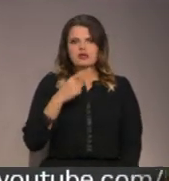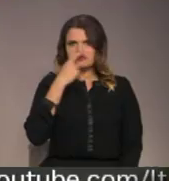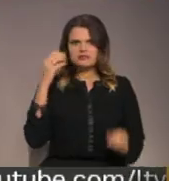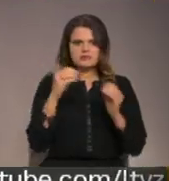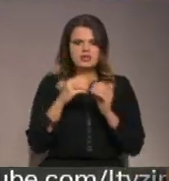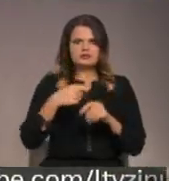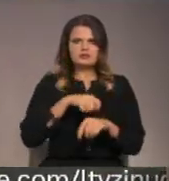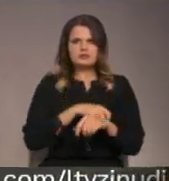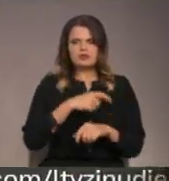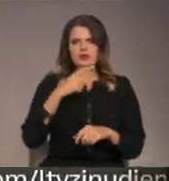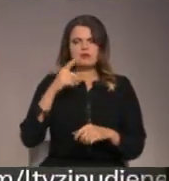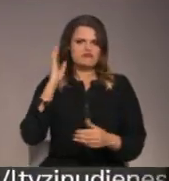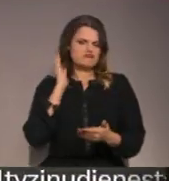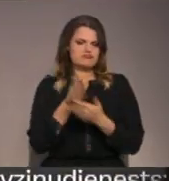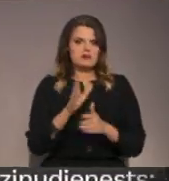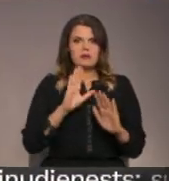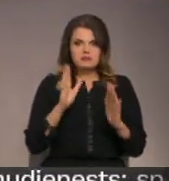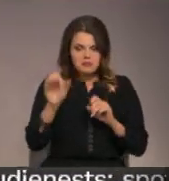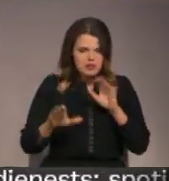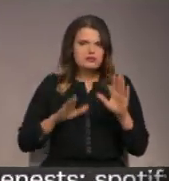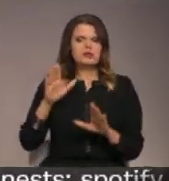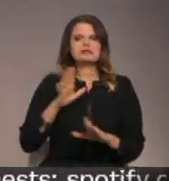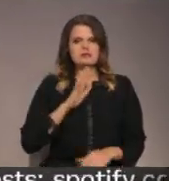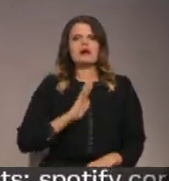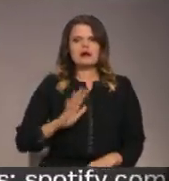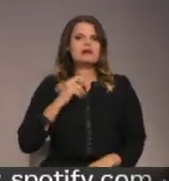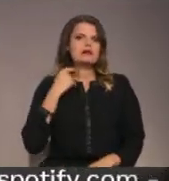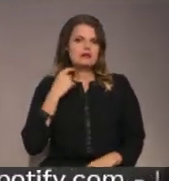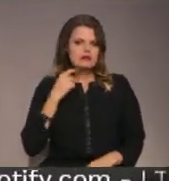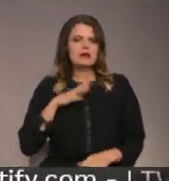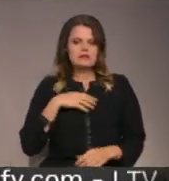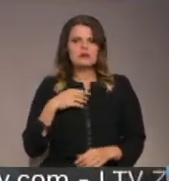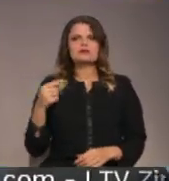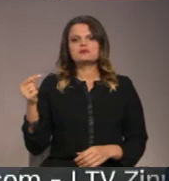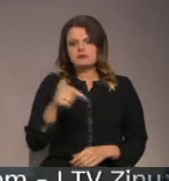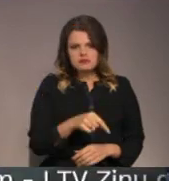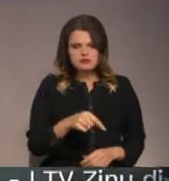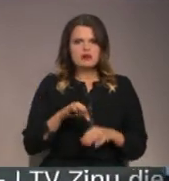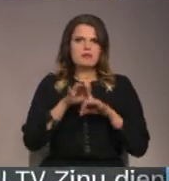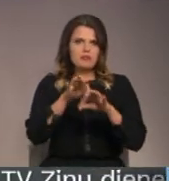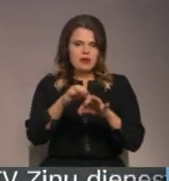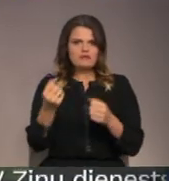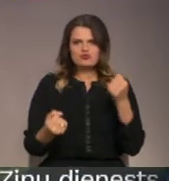uz Zasnicas ostu. Un tad diennakts. Jā, bija jāpagaida Rīgā un tad šurp uz Iklu ar eskortu.